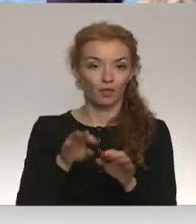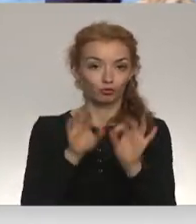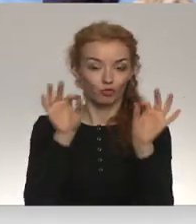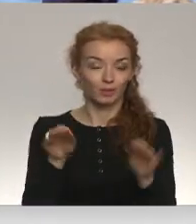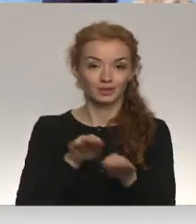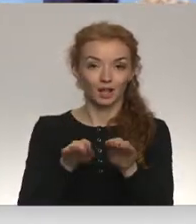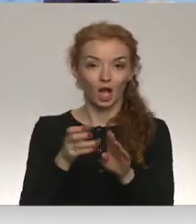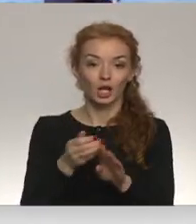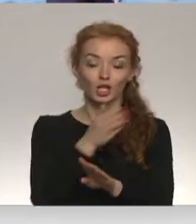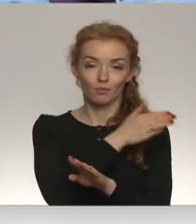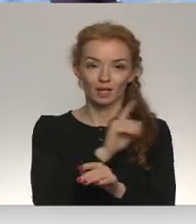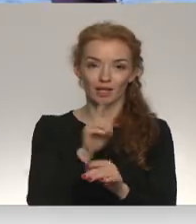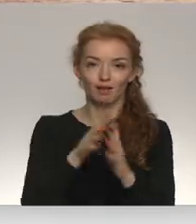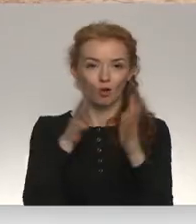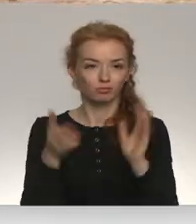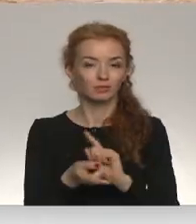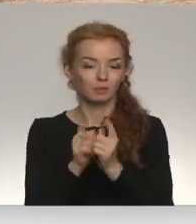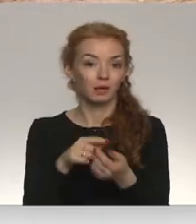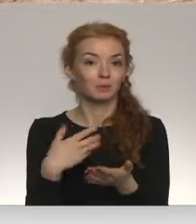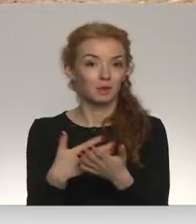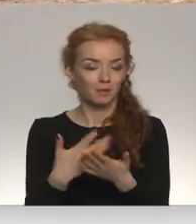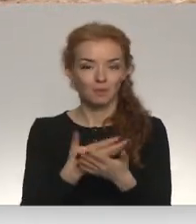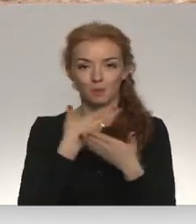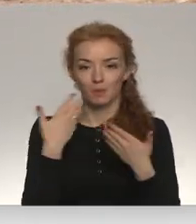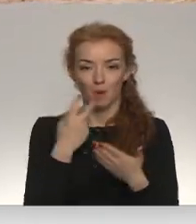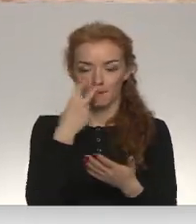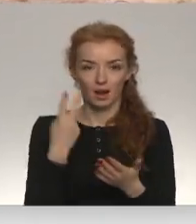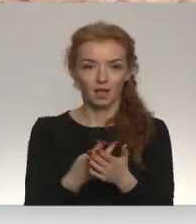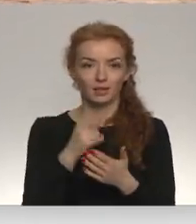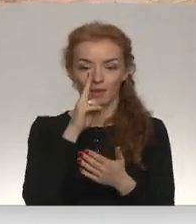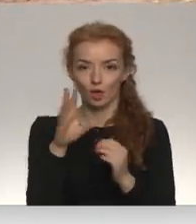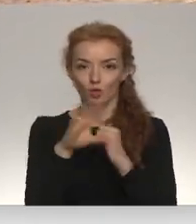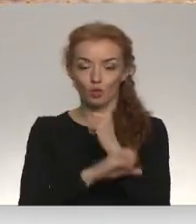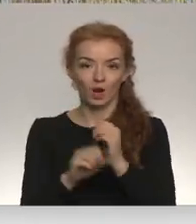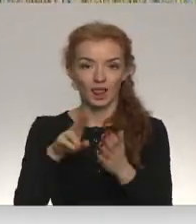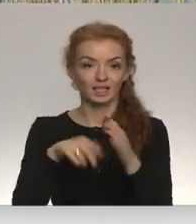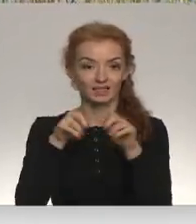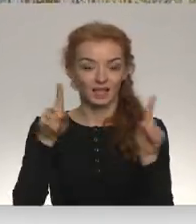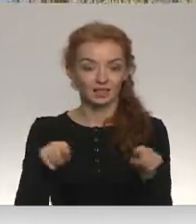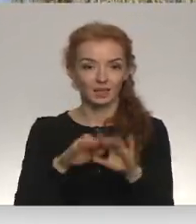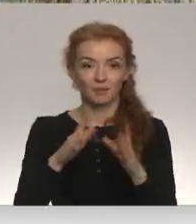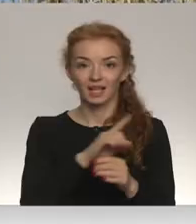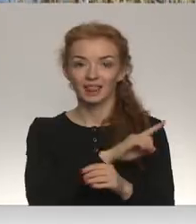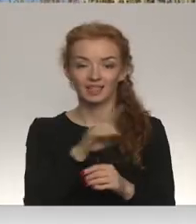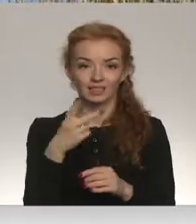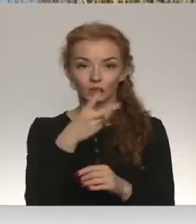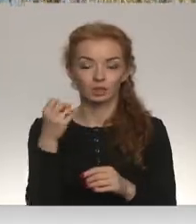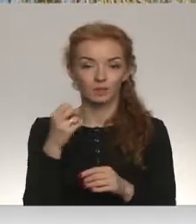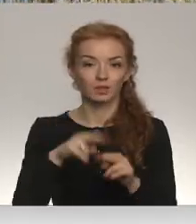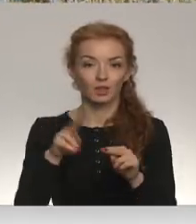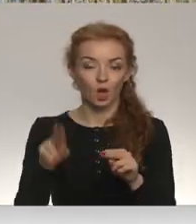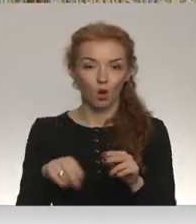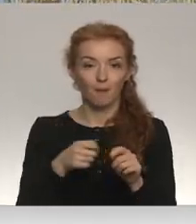ar iepriekšējiem, ir vairākas izmaiņas. Piemēram, vairs nav paredzētas nedēļas nogales licences, bet līdz 200 atļaujām